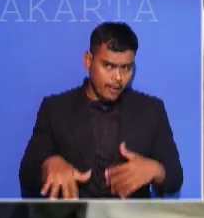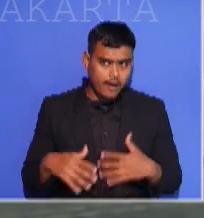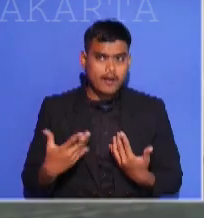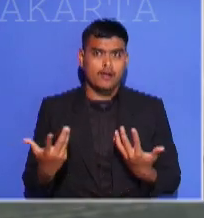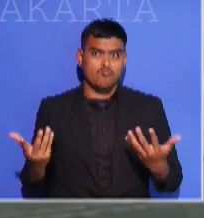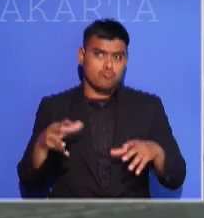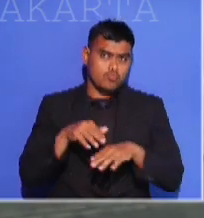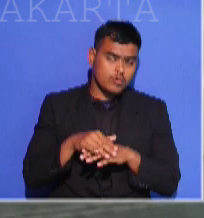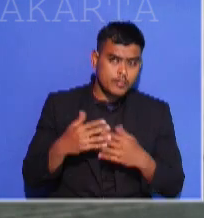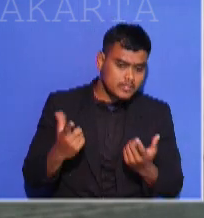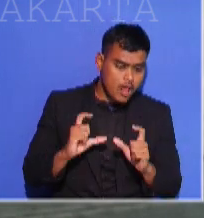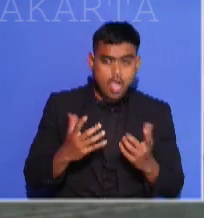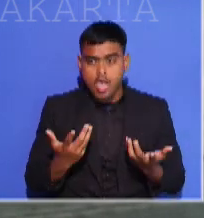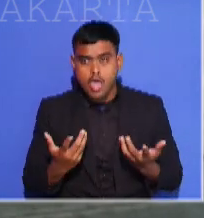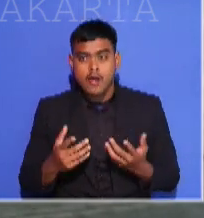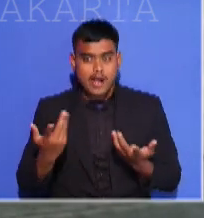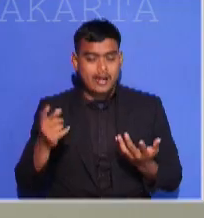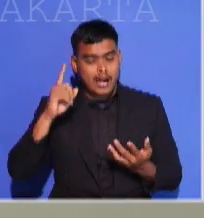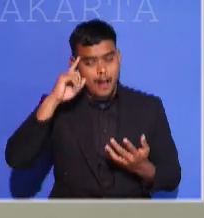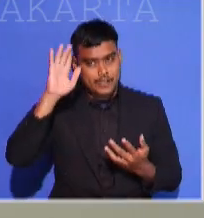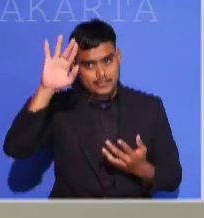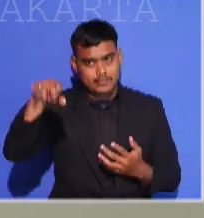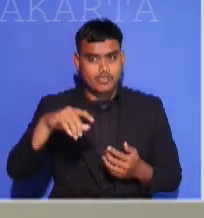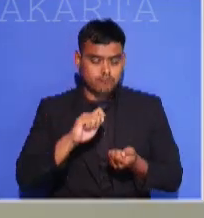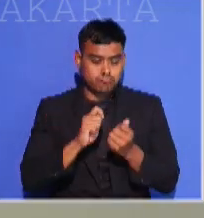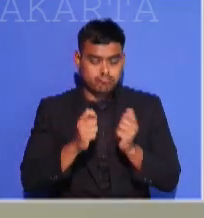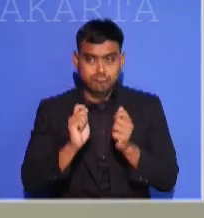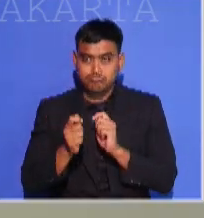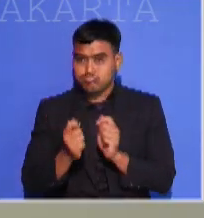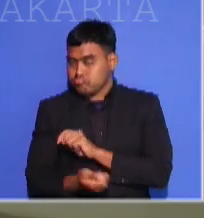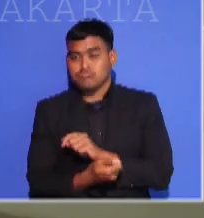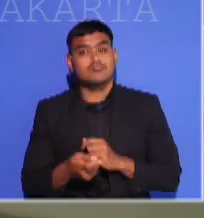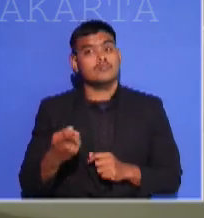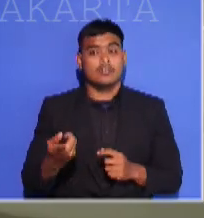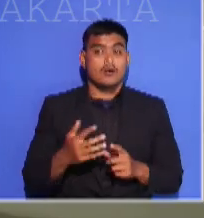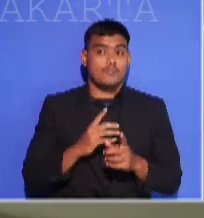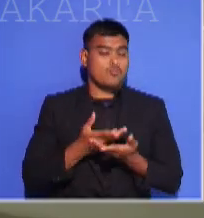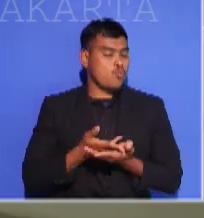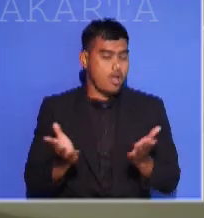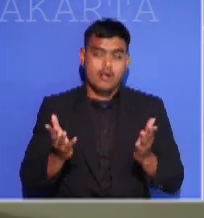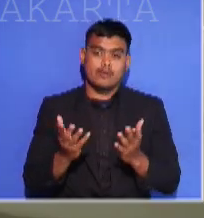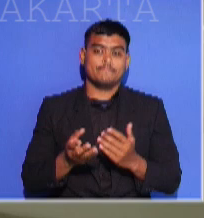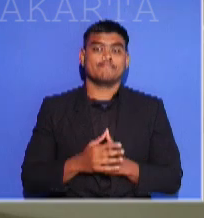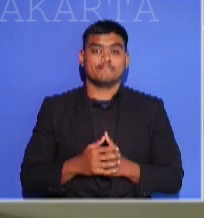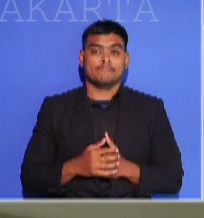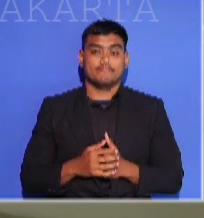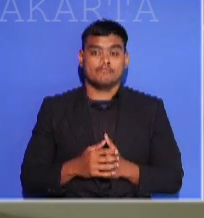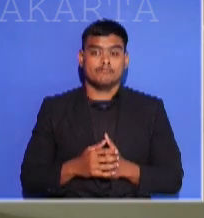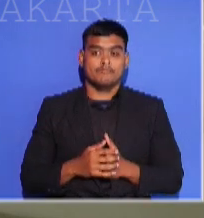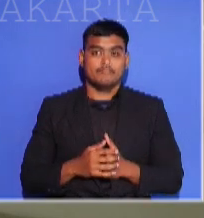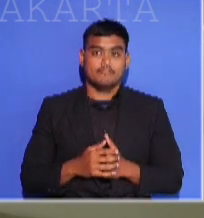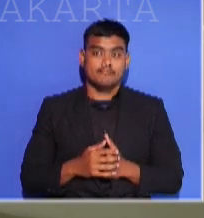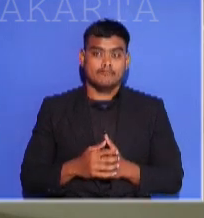Indonesia sehingga manfaat asi ini dapat dirasakan ole semua sebagaimana eh visi